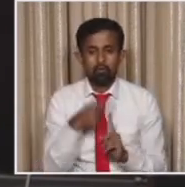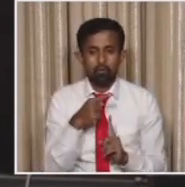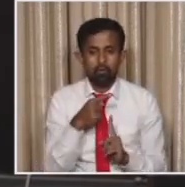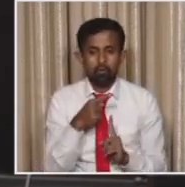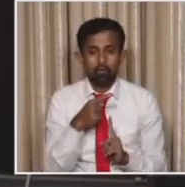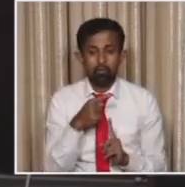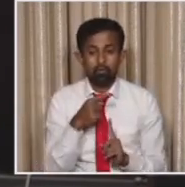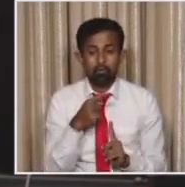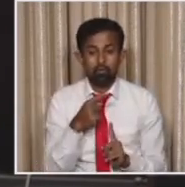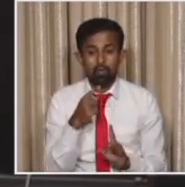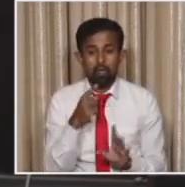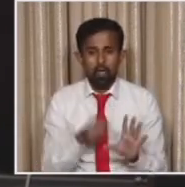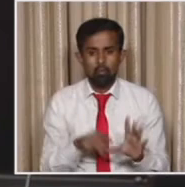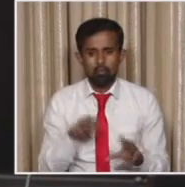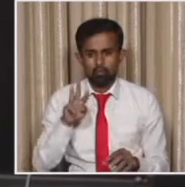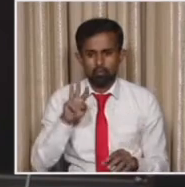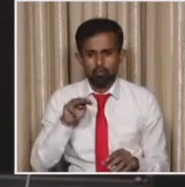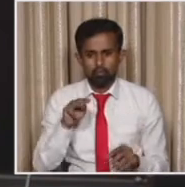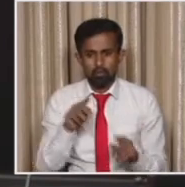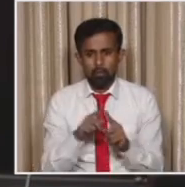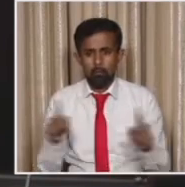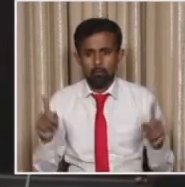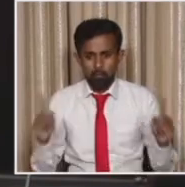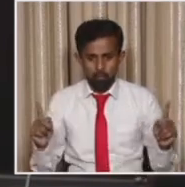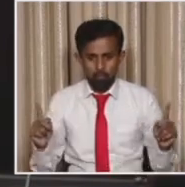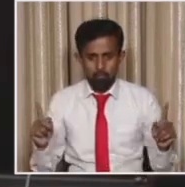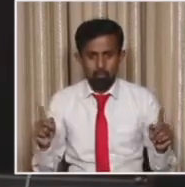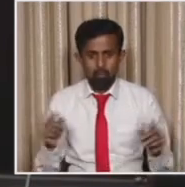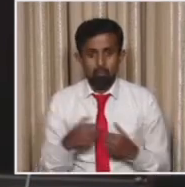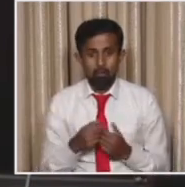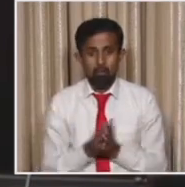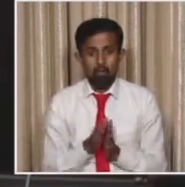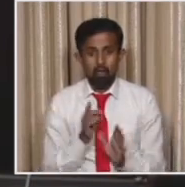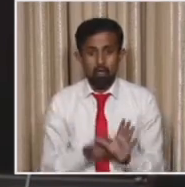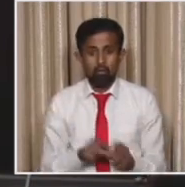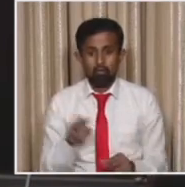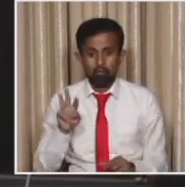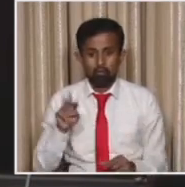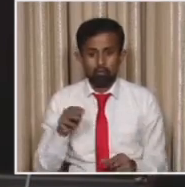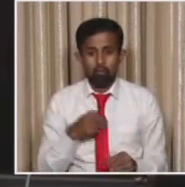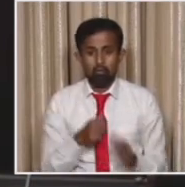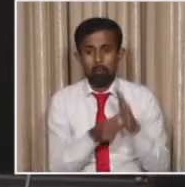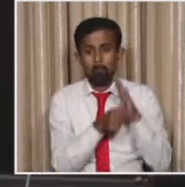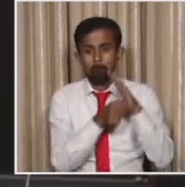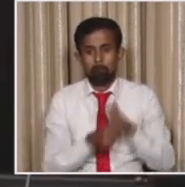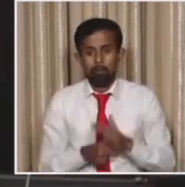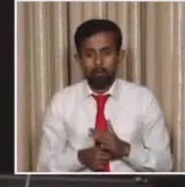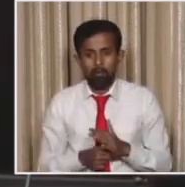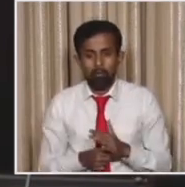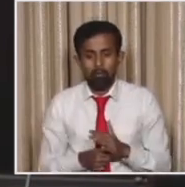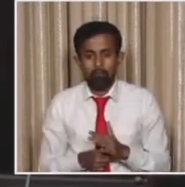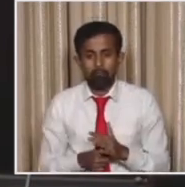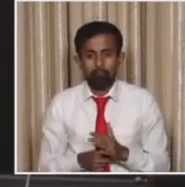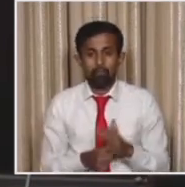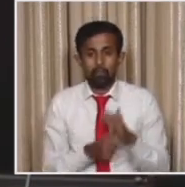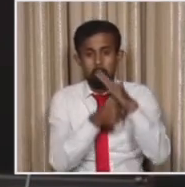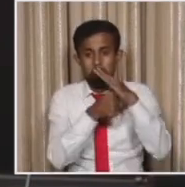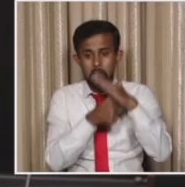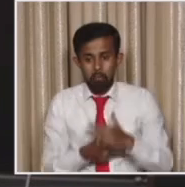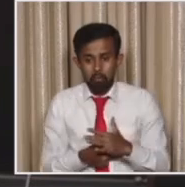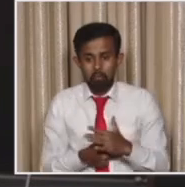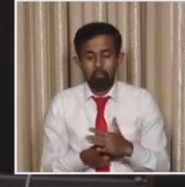පහුගිය අවුරුදු 30ක කාලය තුල. හැබැයි ඒ අවුරුදු 30ක කාලය තුල අපි පස්සට ගියා. ඒ පසුපසට